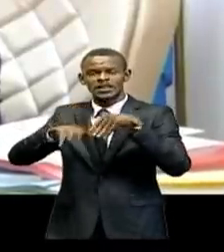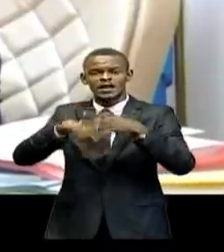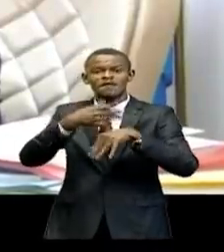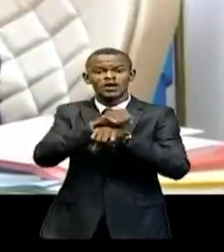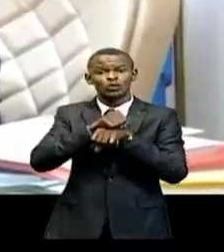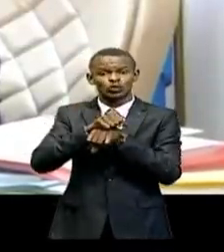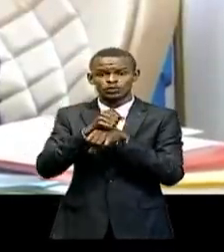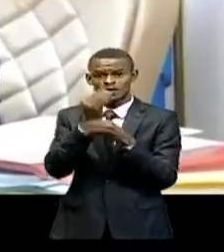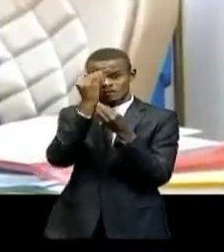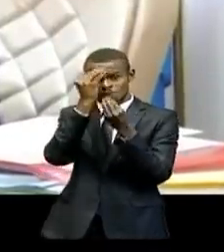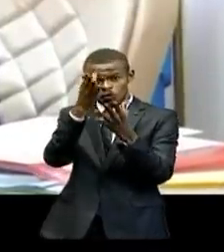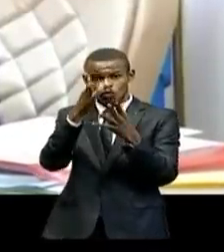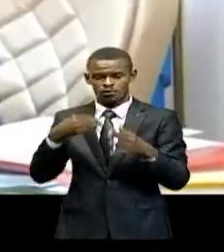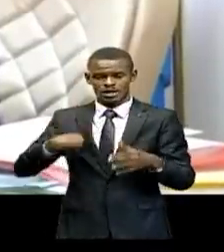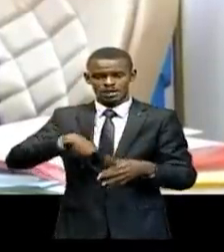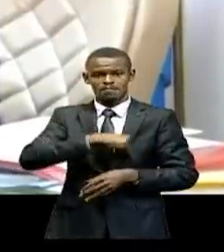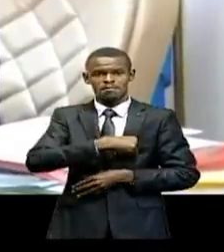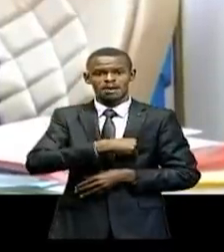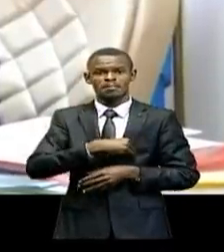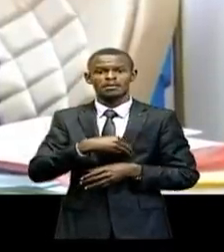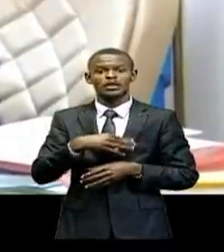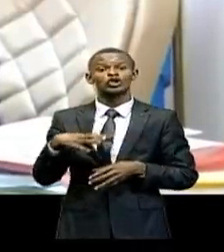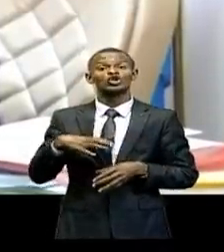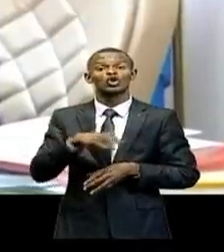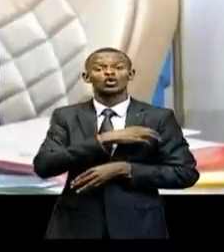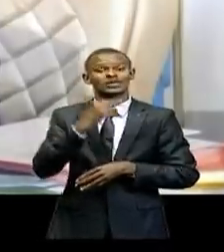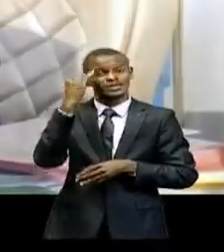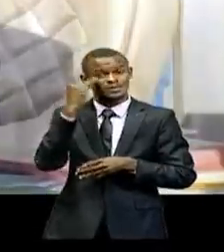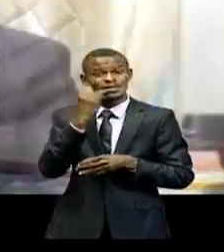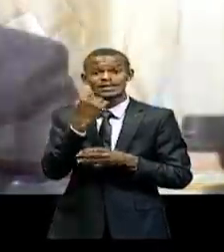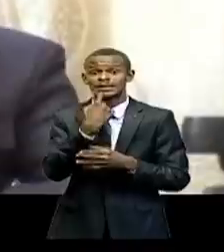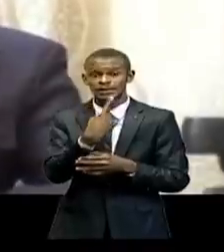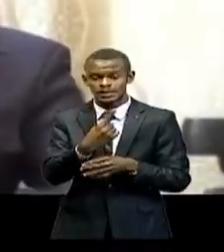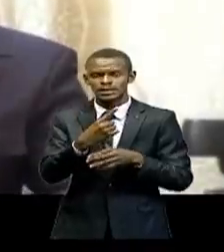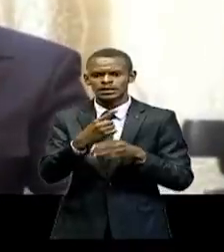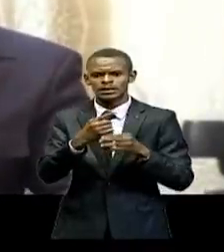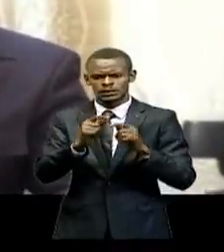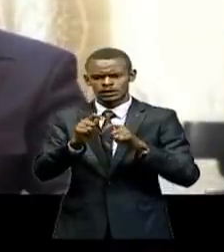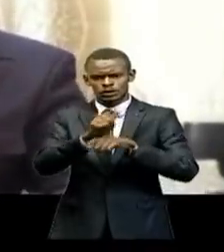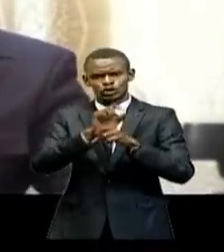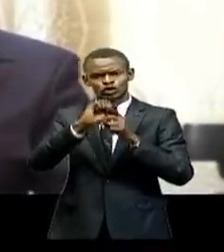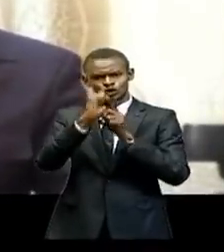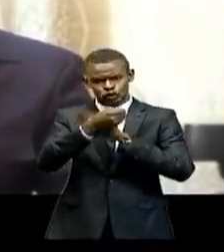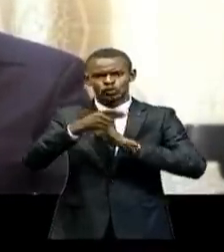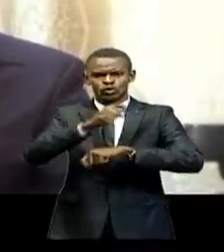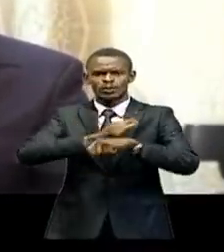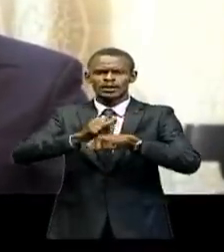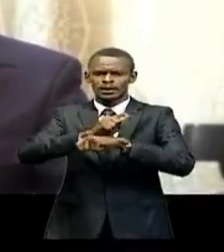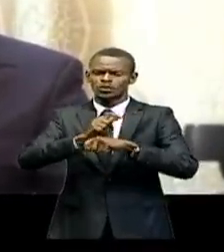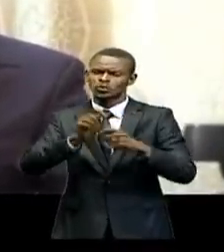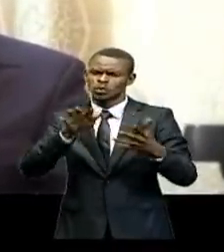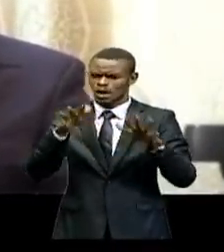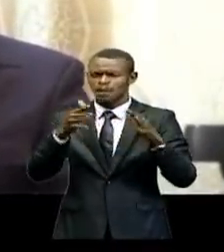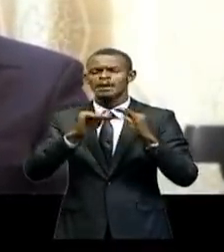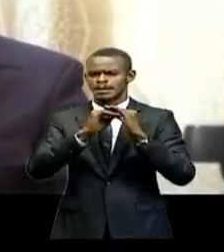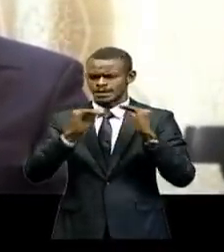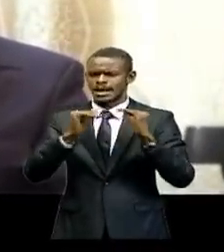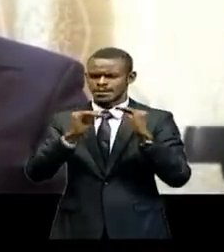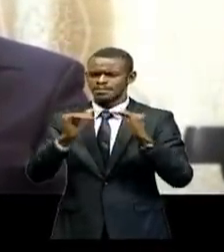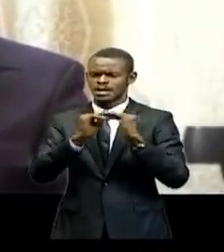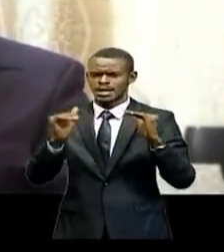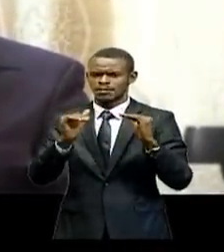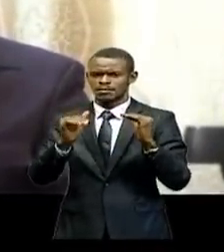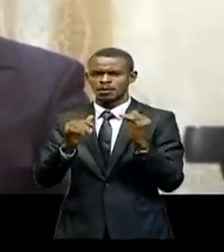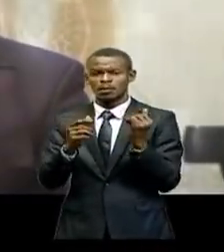Conseil sur l'état du territoire qui demeure globalement calme, en dépit des cas d'insécurité